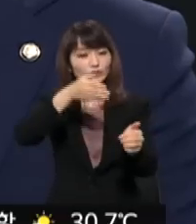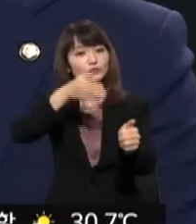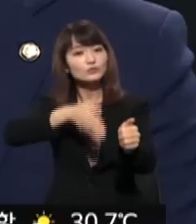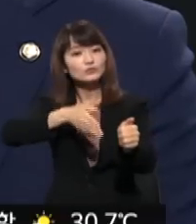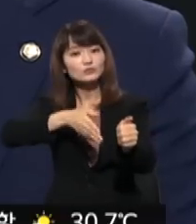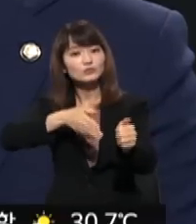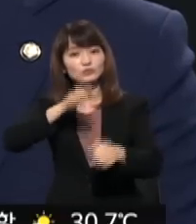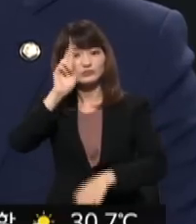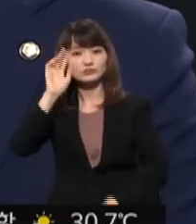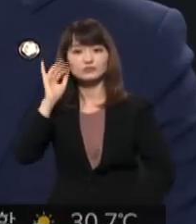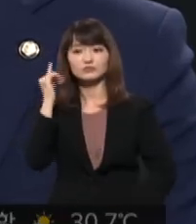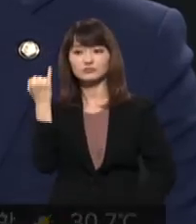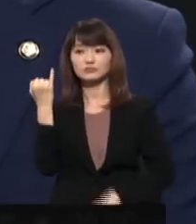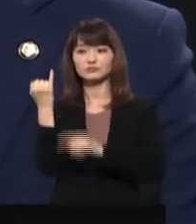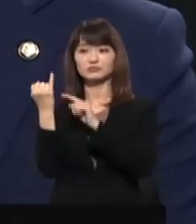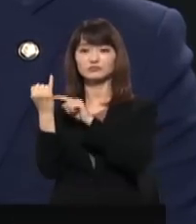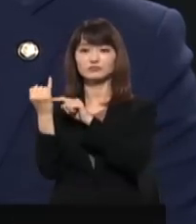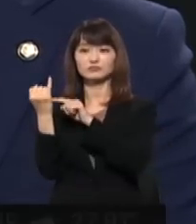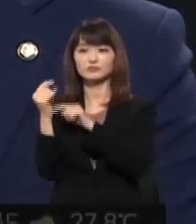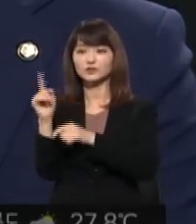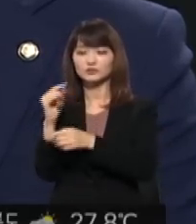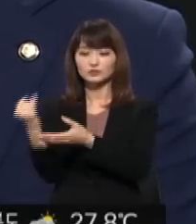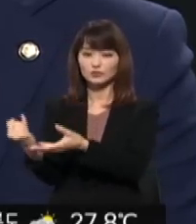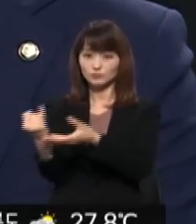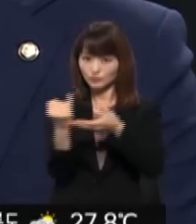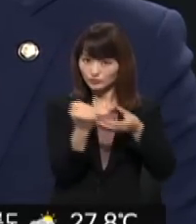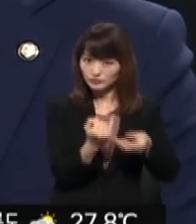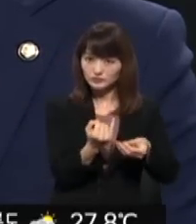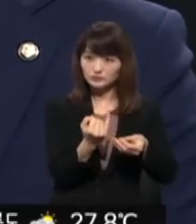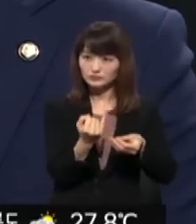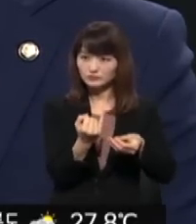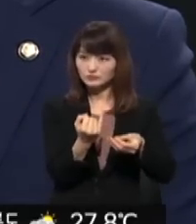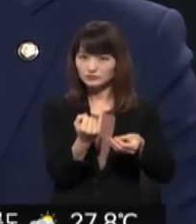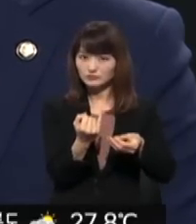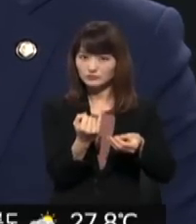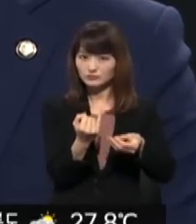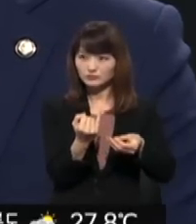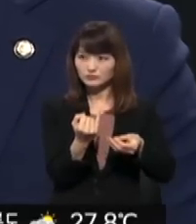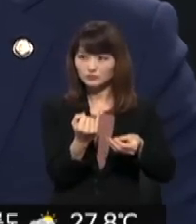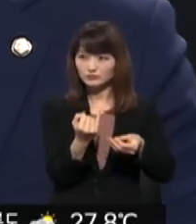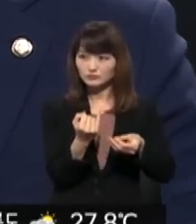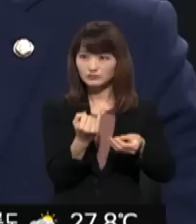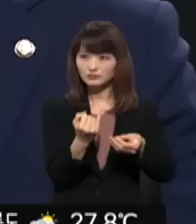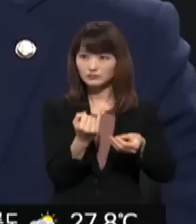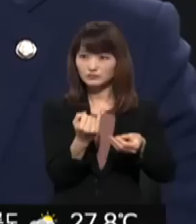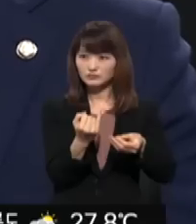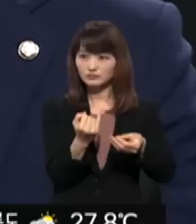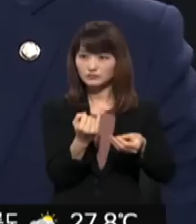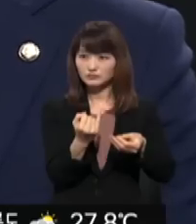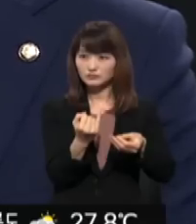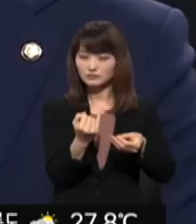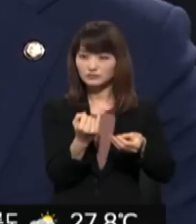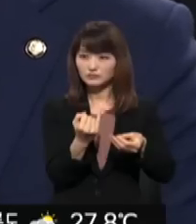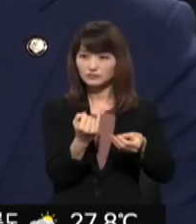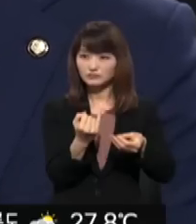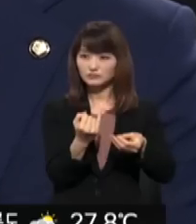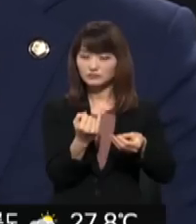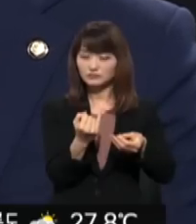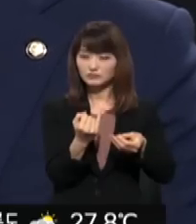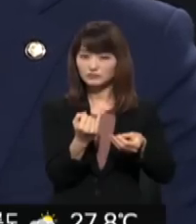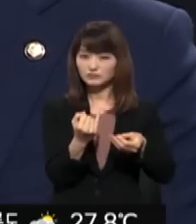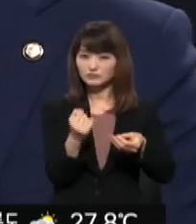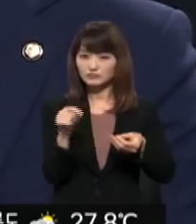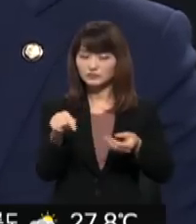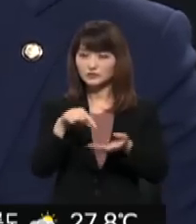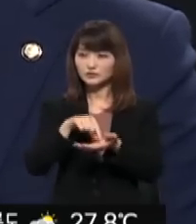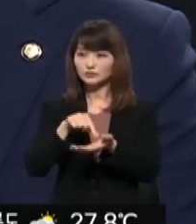요청하고 박근혜 전 대통령을 뭐 어디에 모시고 뭐 그 정도의 머리가 안 돌아가는 사람이 아닐 거라고 생각하거든요